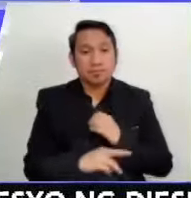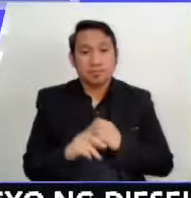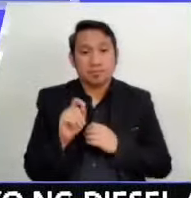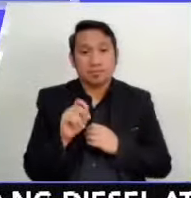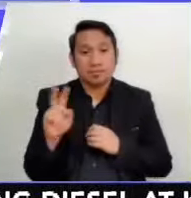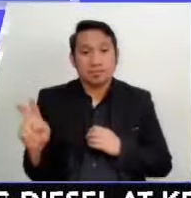balit